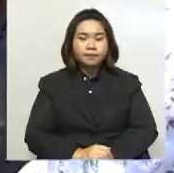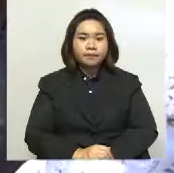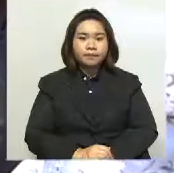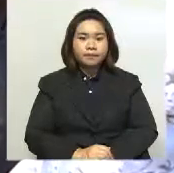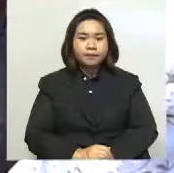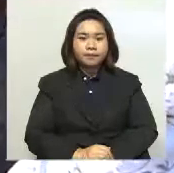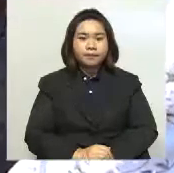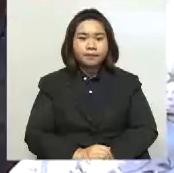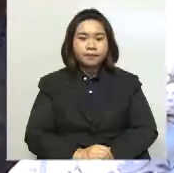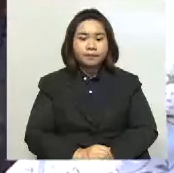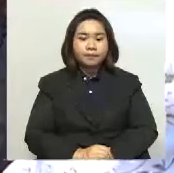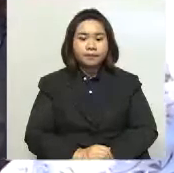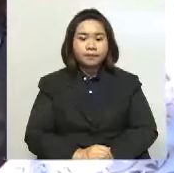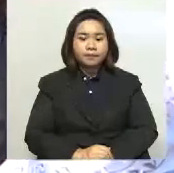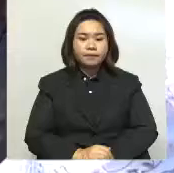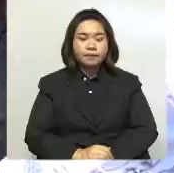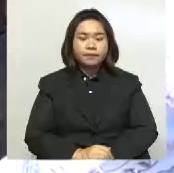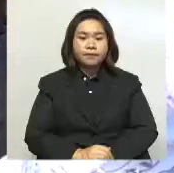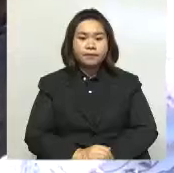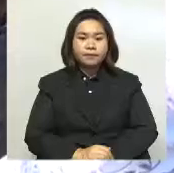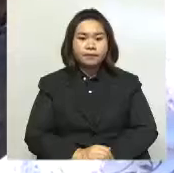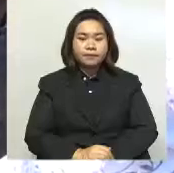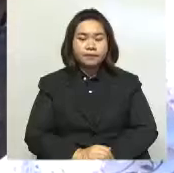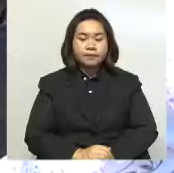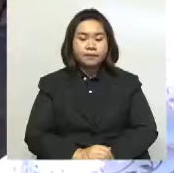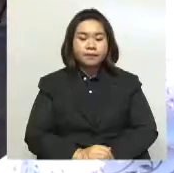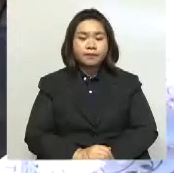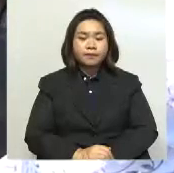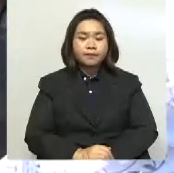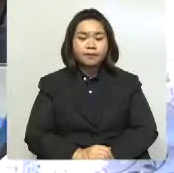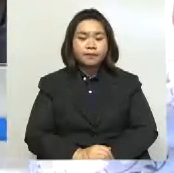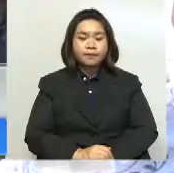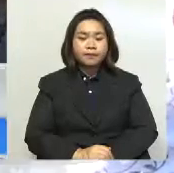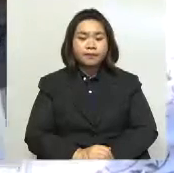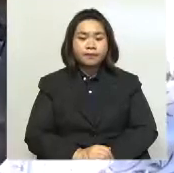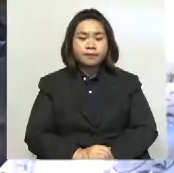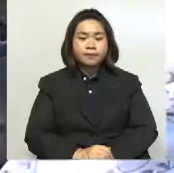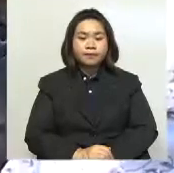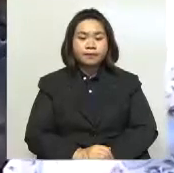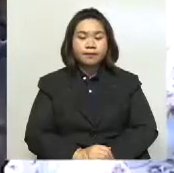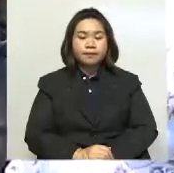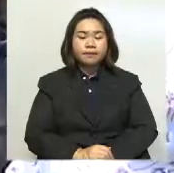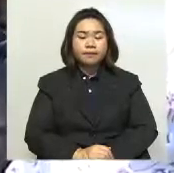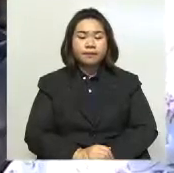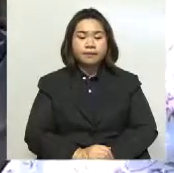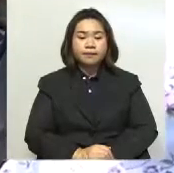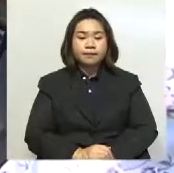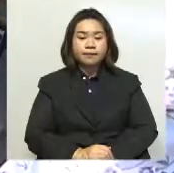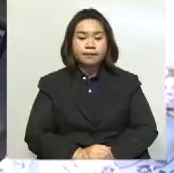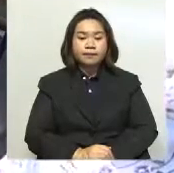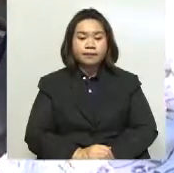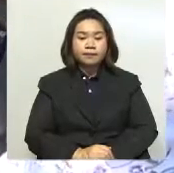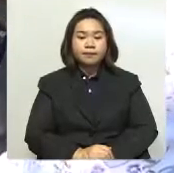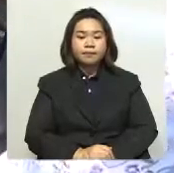of the United States, and you know what it is. We are an old democracy. We believe in democracy. We are obviously watching